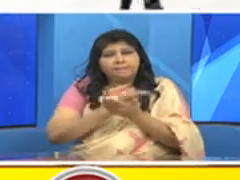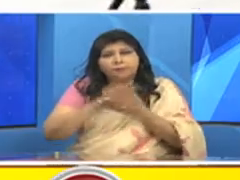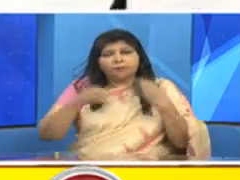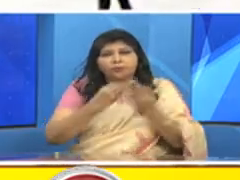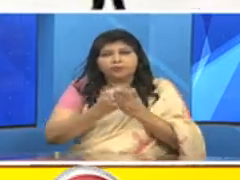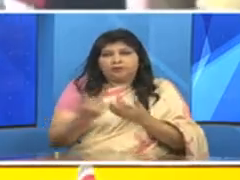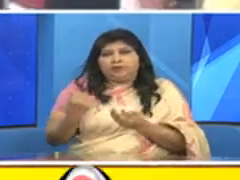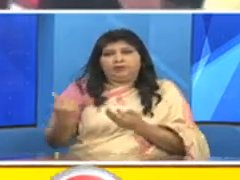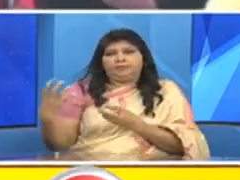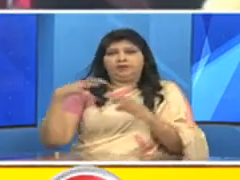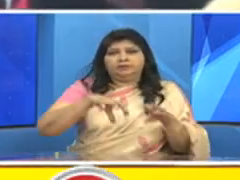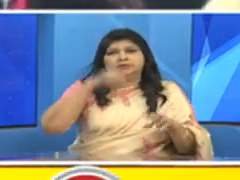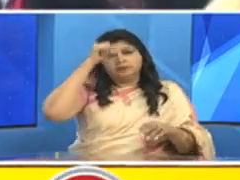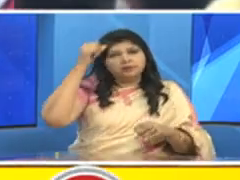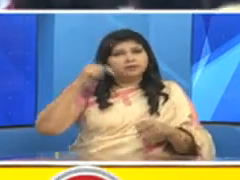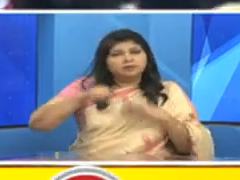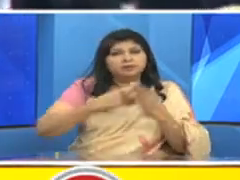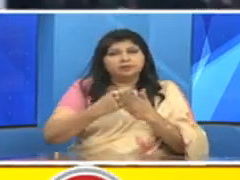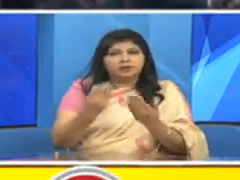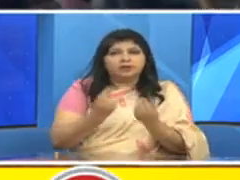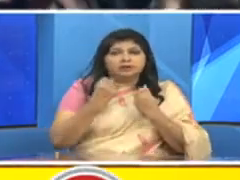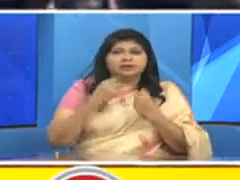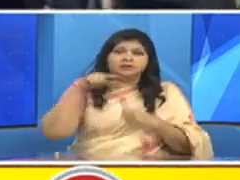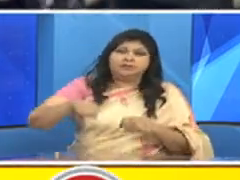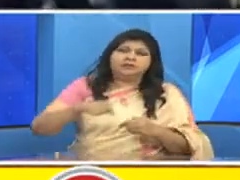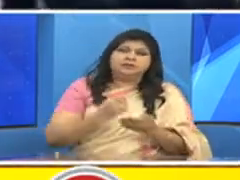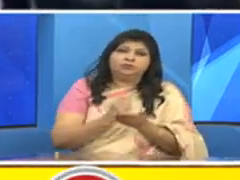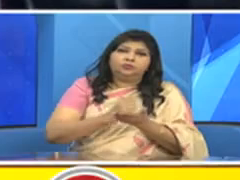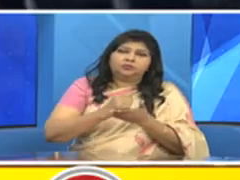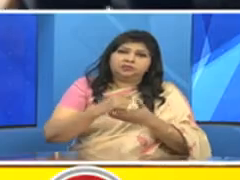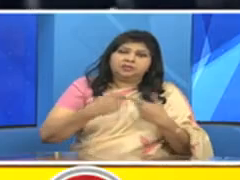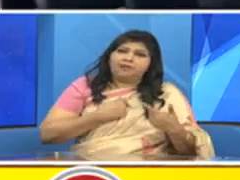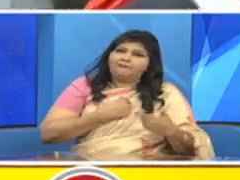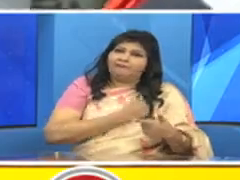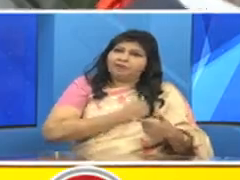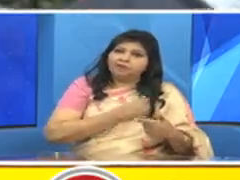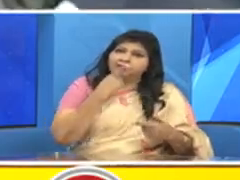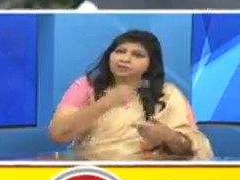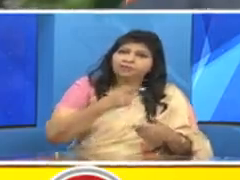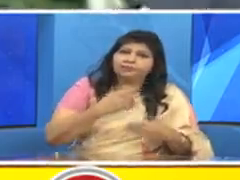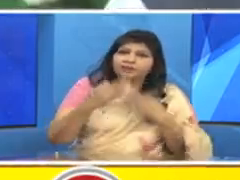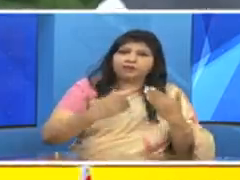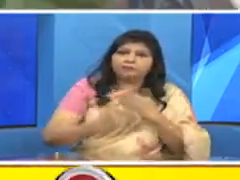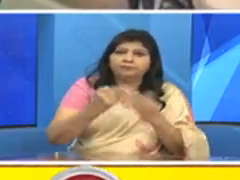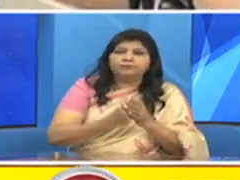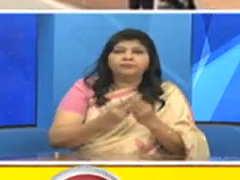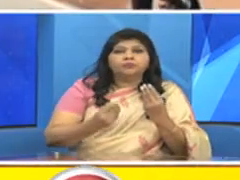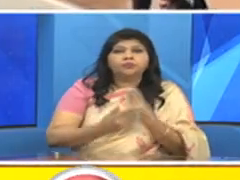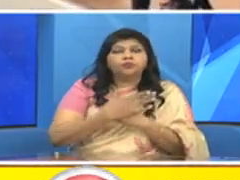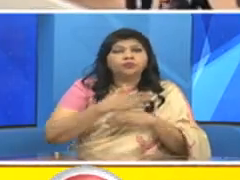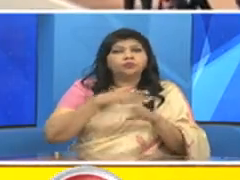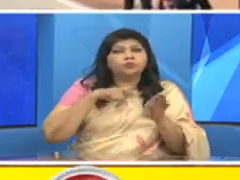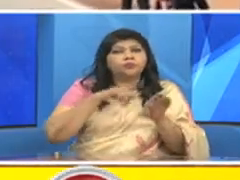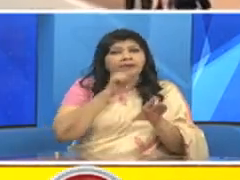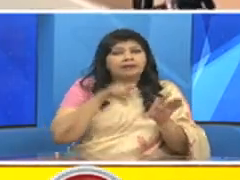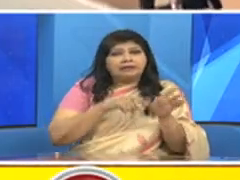का सामर्थ्य भारत प्राप्त करके रहे। इसी एक विश्वास के साथ आइए नए दशक की